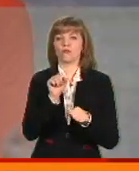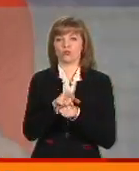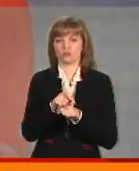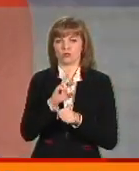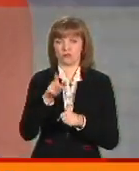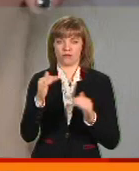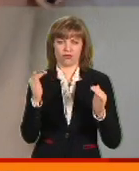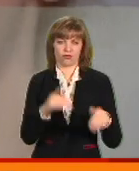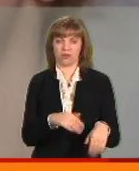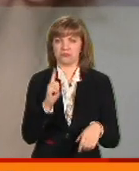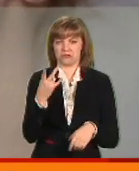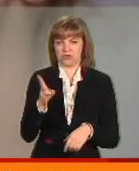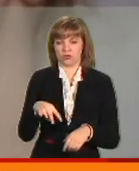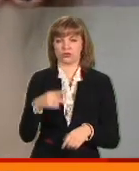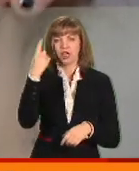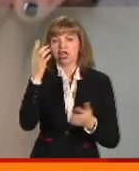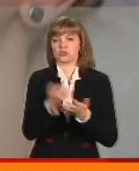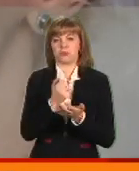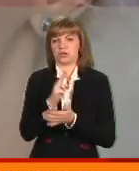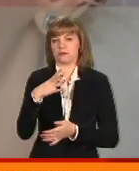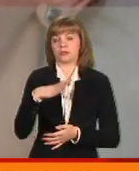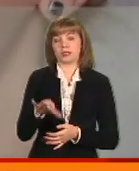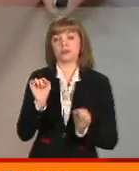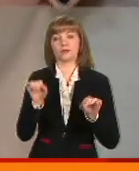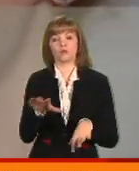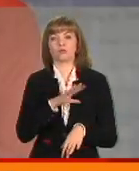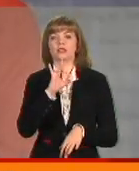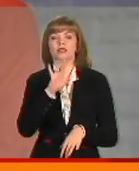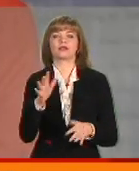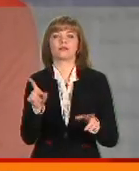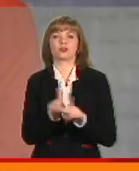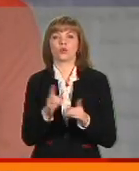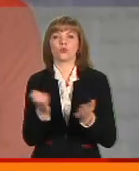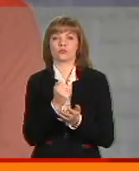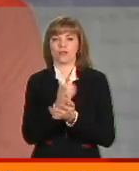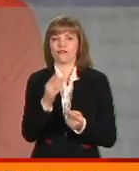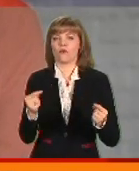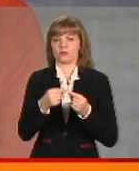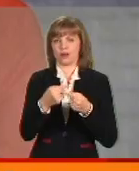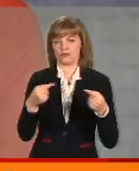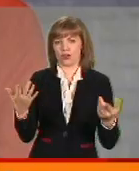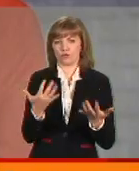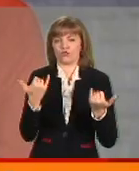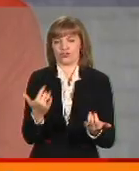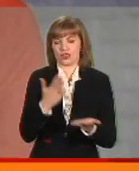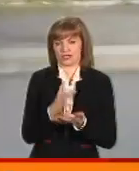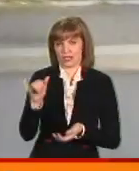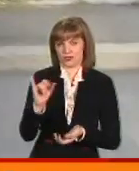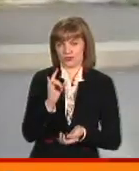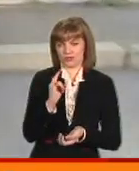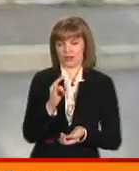бы отпала за ненужностью. Изобретения бы уже не было, и, возможно, и не было бы таких успехов в определенных предметах, которые сейчас есть у